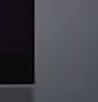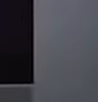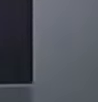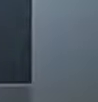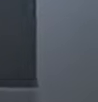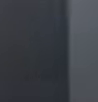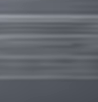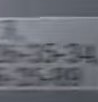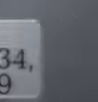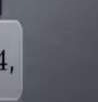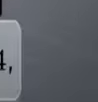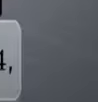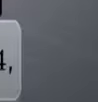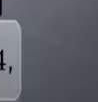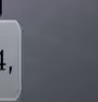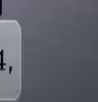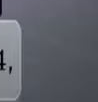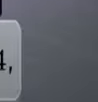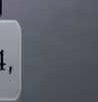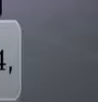алсын жан сана.